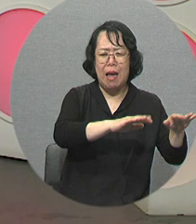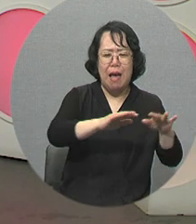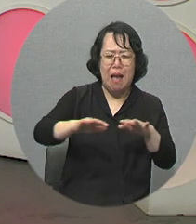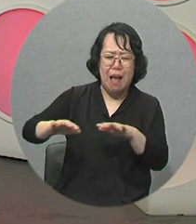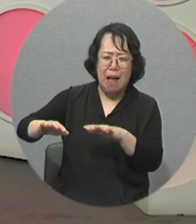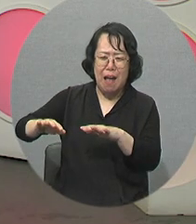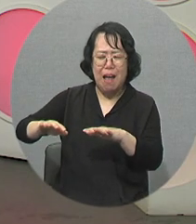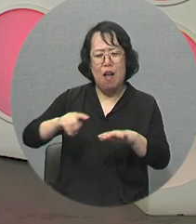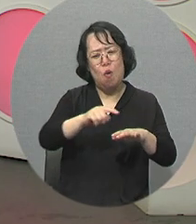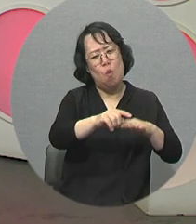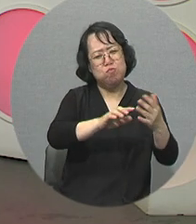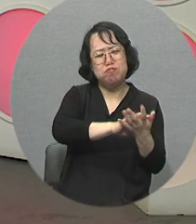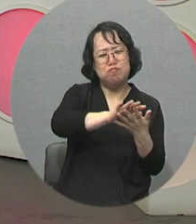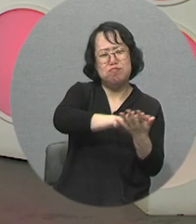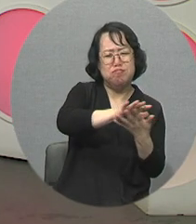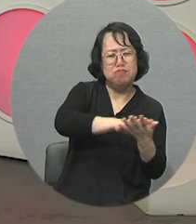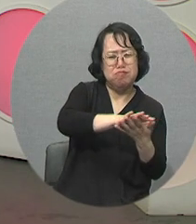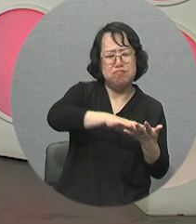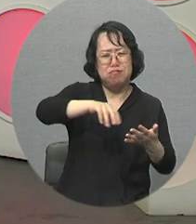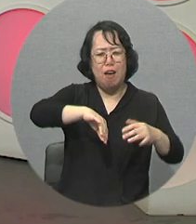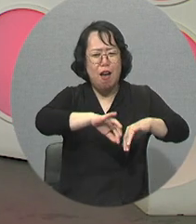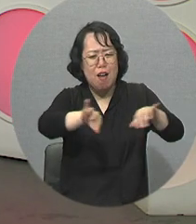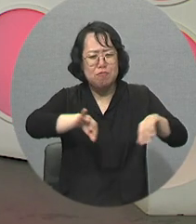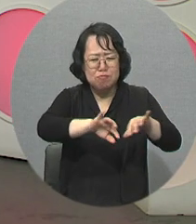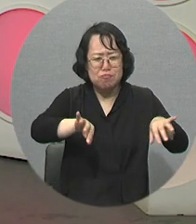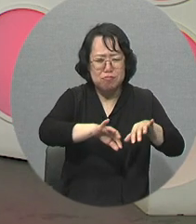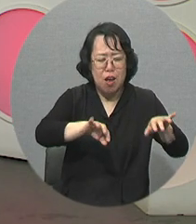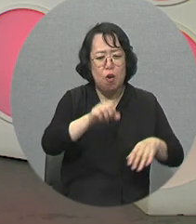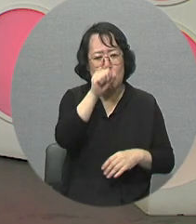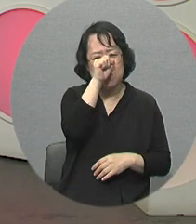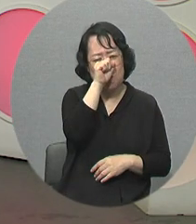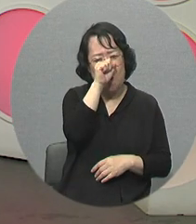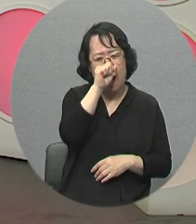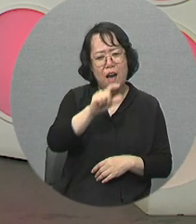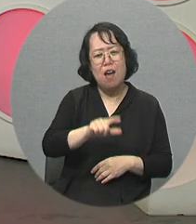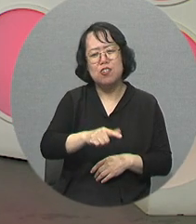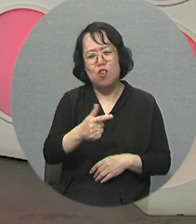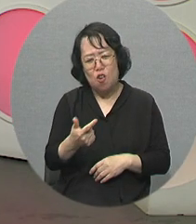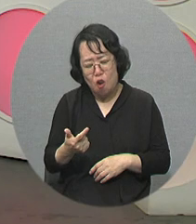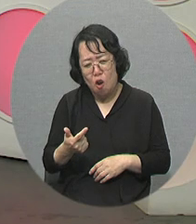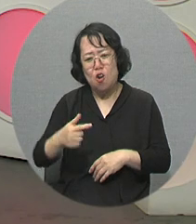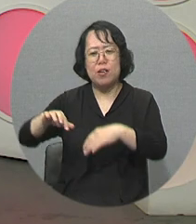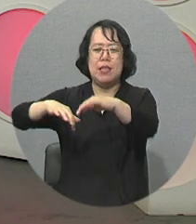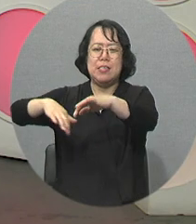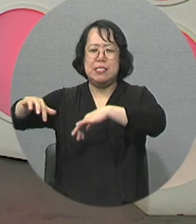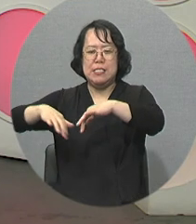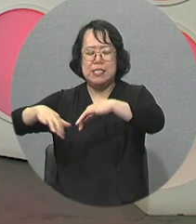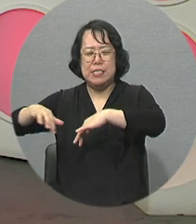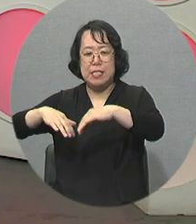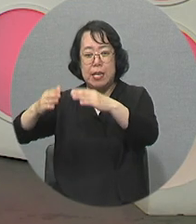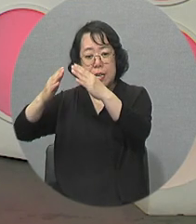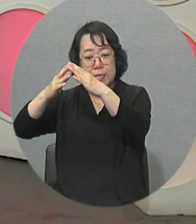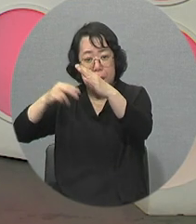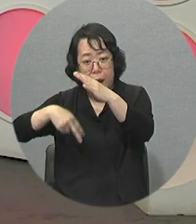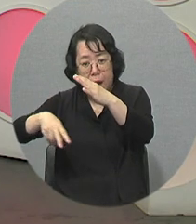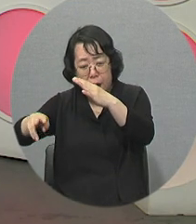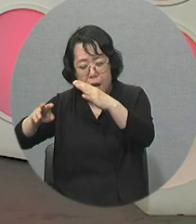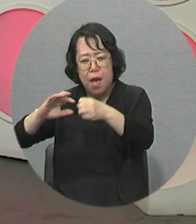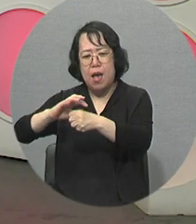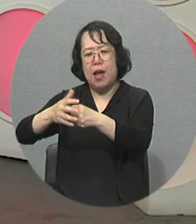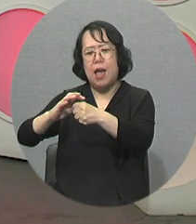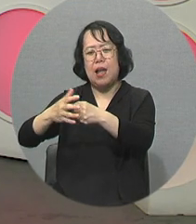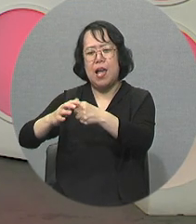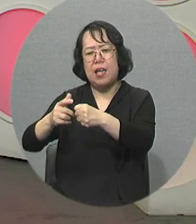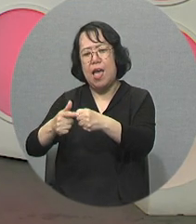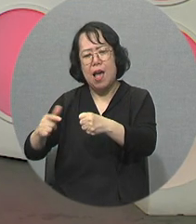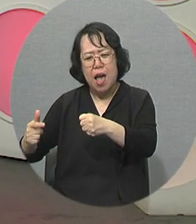때서야 집으로 돌아갔습니다. 길 어귀엔 과일장수 부부가 있어서 안녕하세요 라고 인사하면